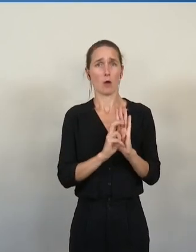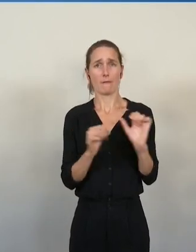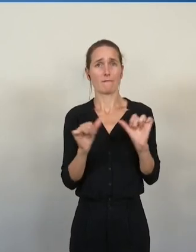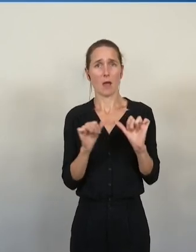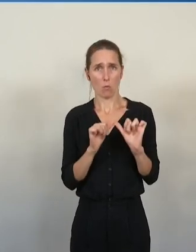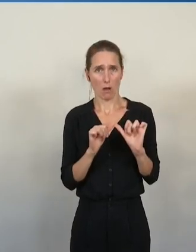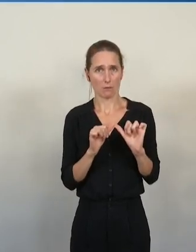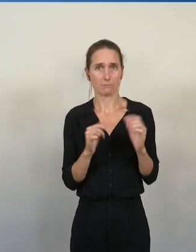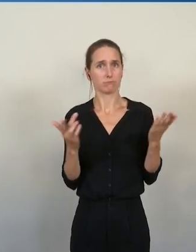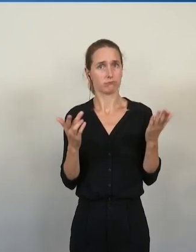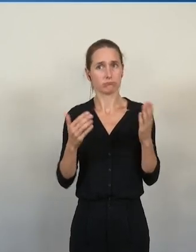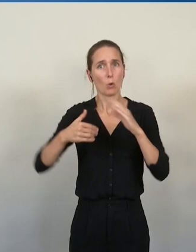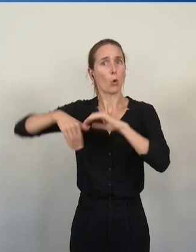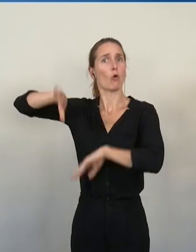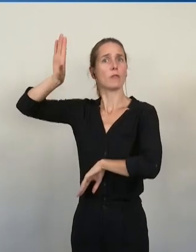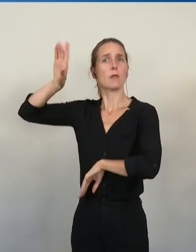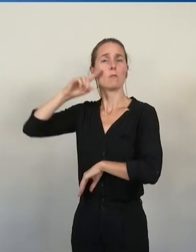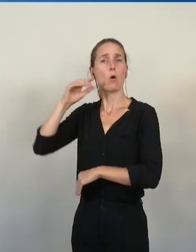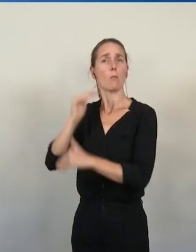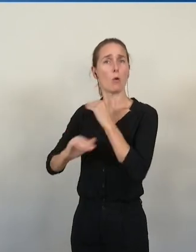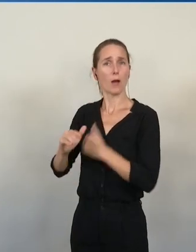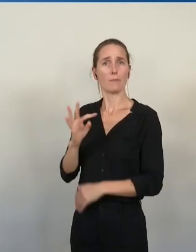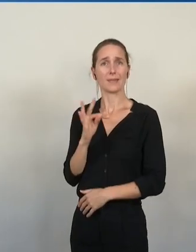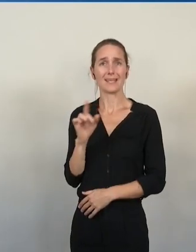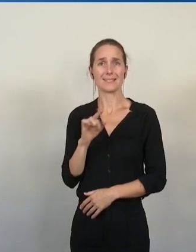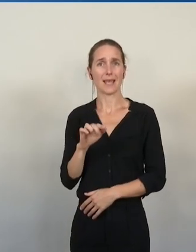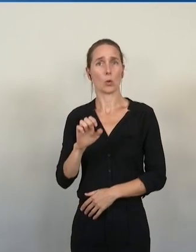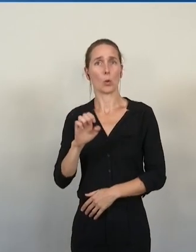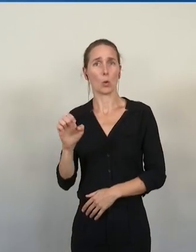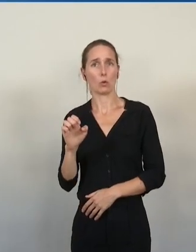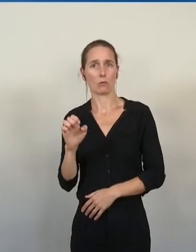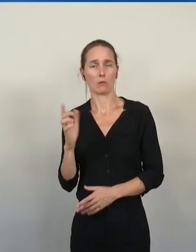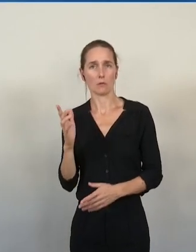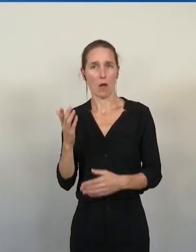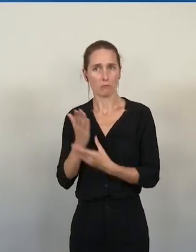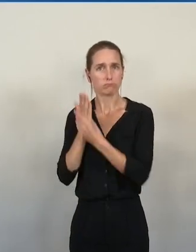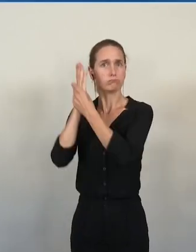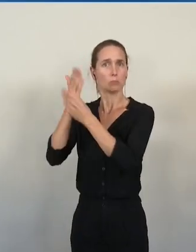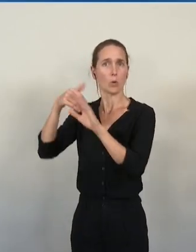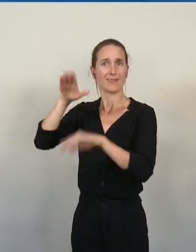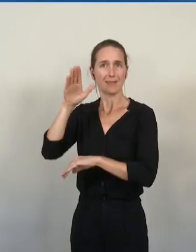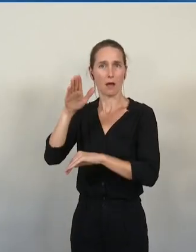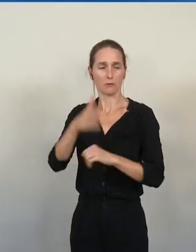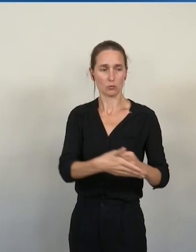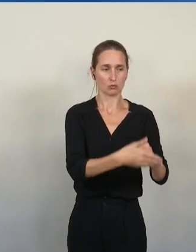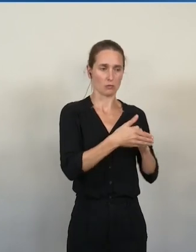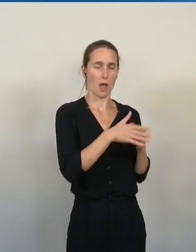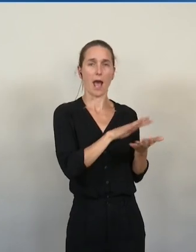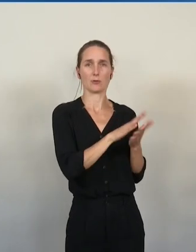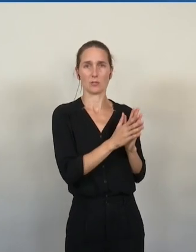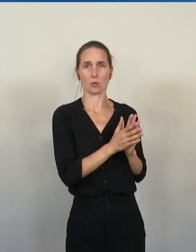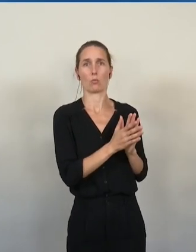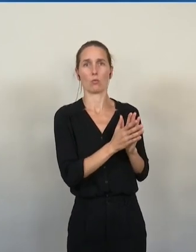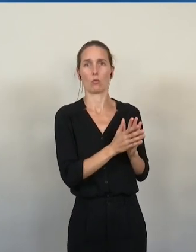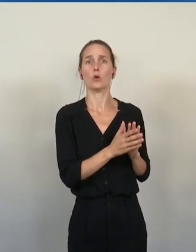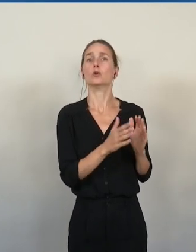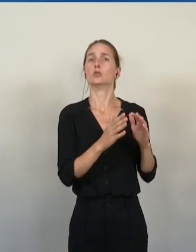de déposer sa candidature au programme Tze porté par l'association stop exclusion énergétique l'objectif